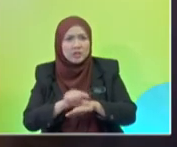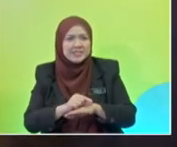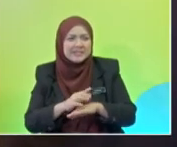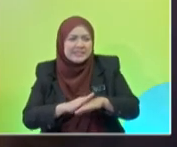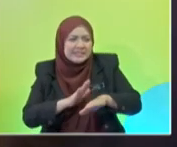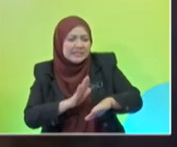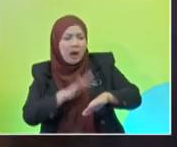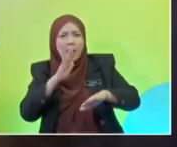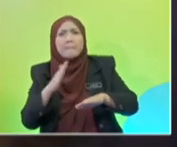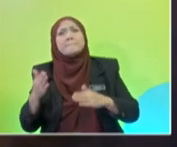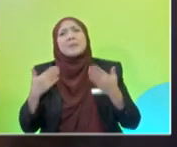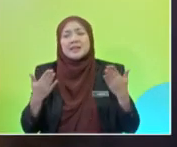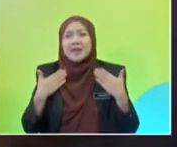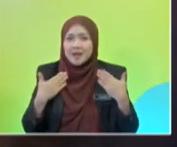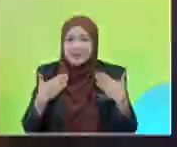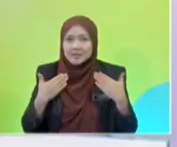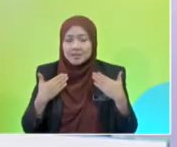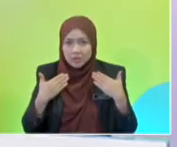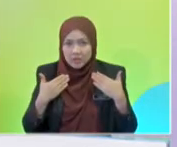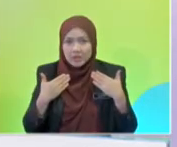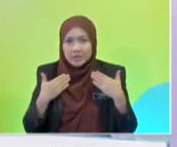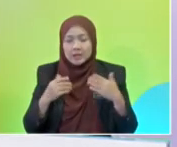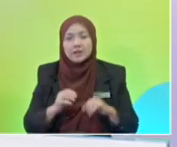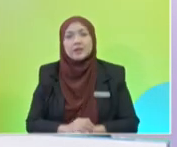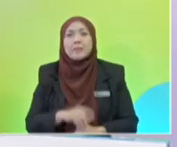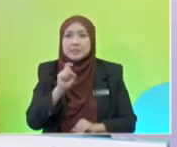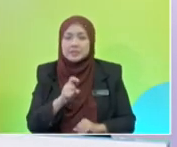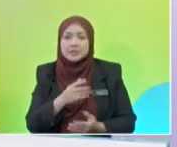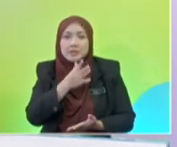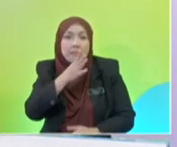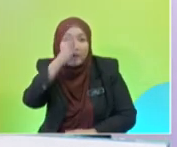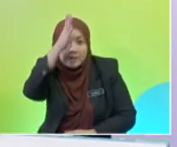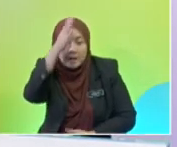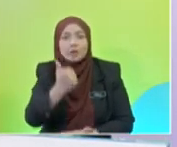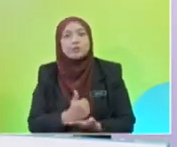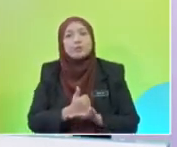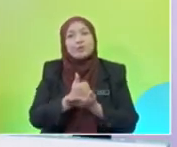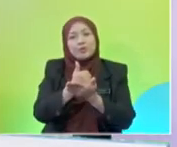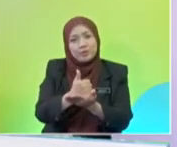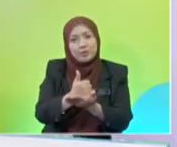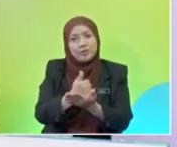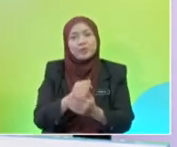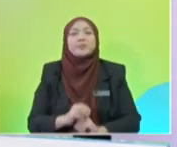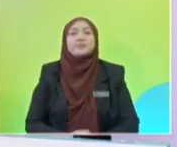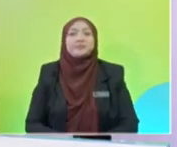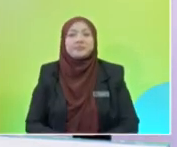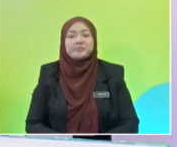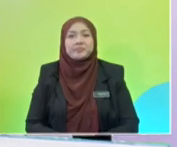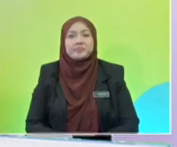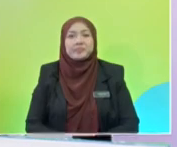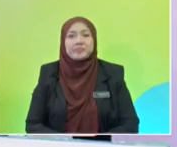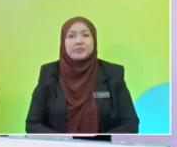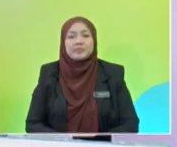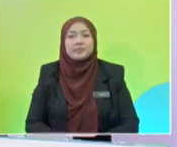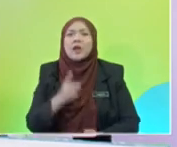sangat Bahaya kalau tak yakin minta bantu ibu menggunakannya apa yang kita telah